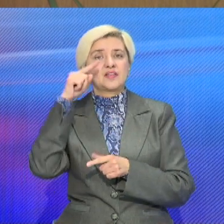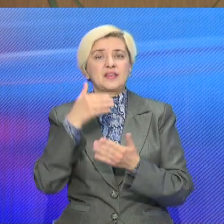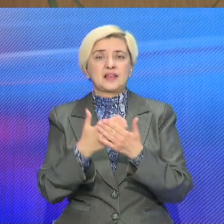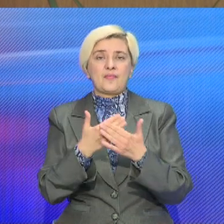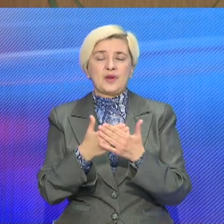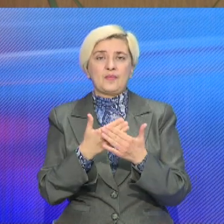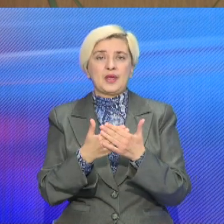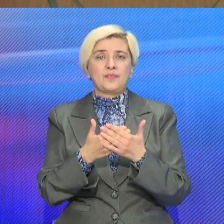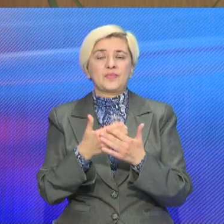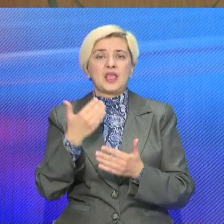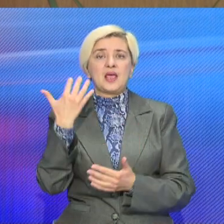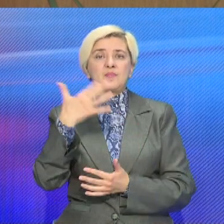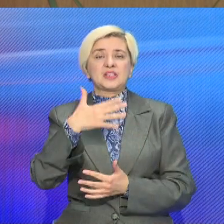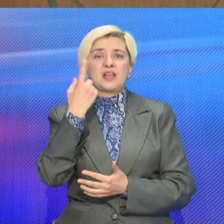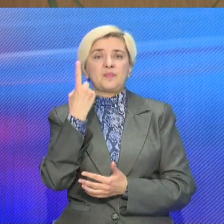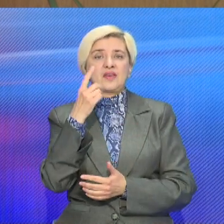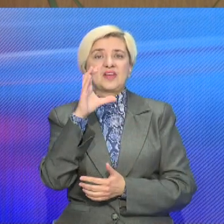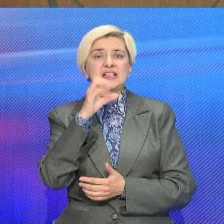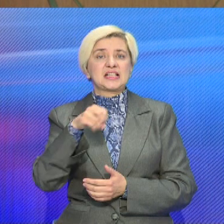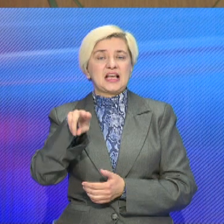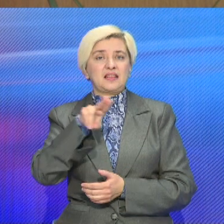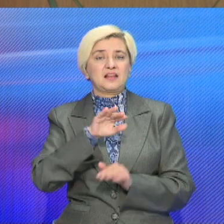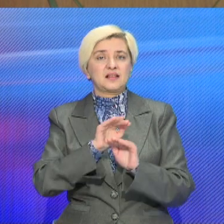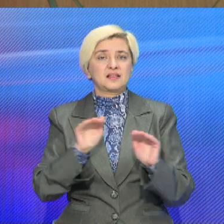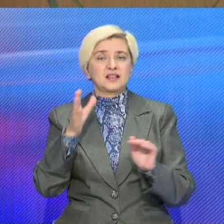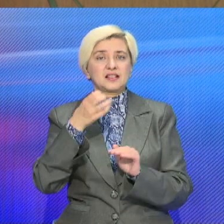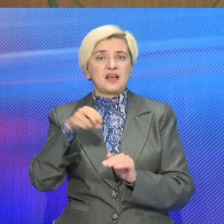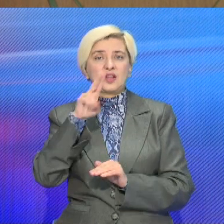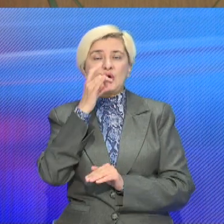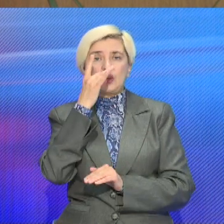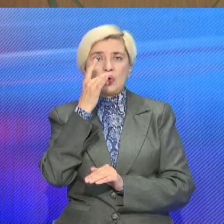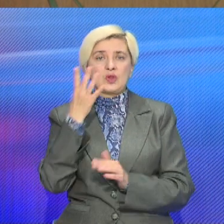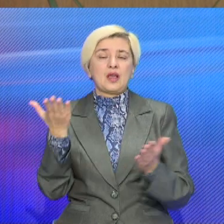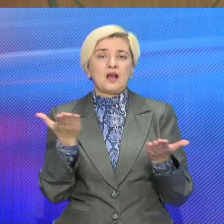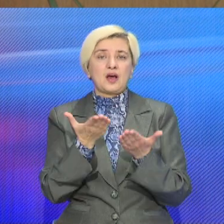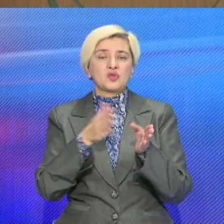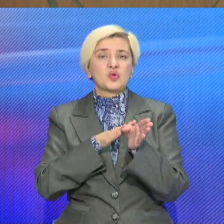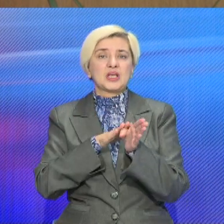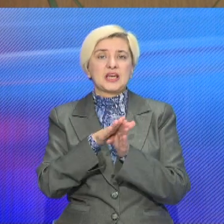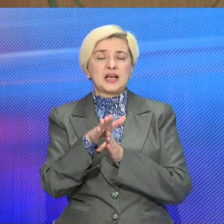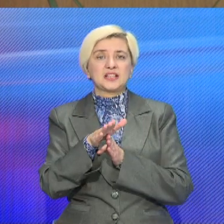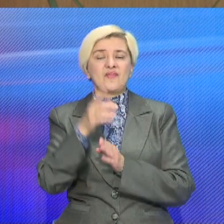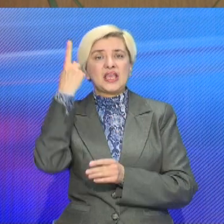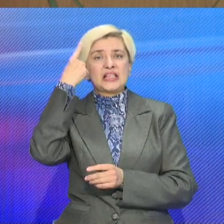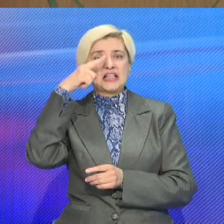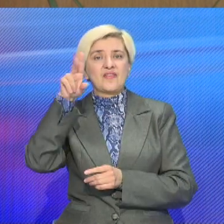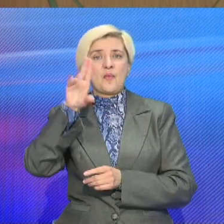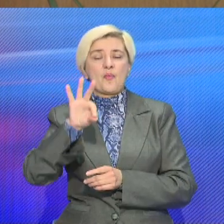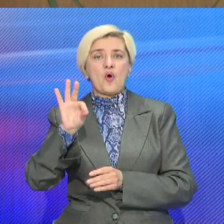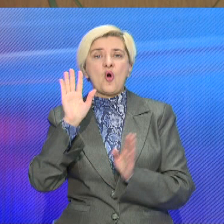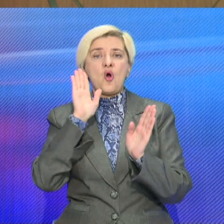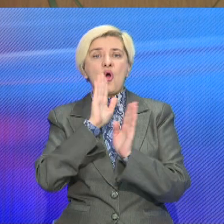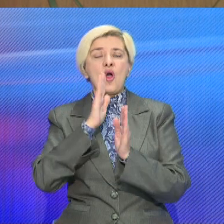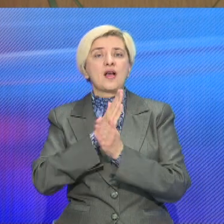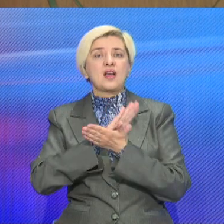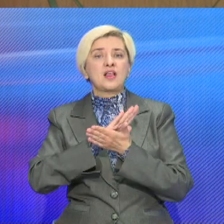из примеров – это 51-й сад, детский сад города Гродно, который реализовал инициативу по